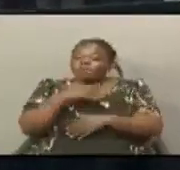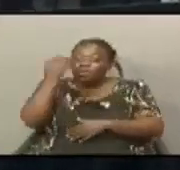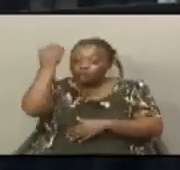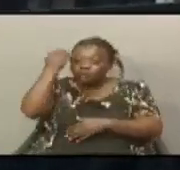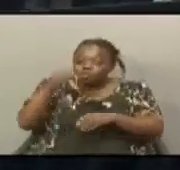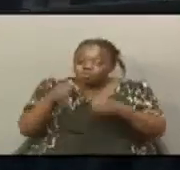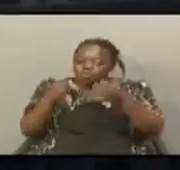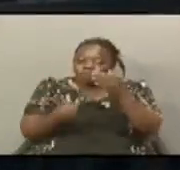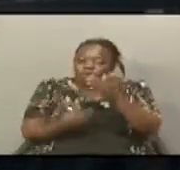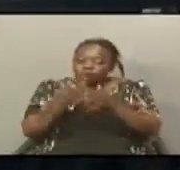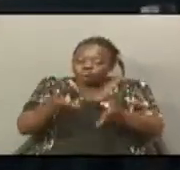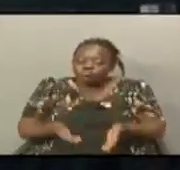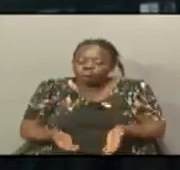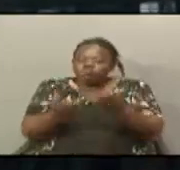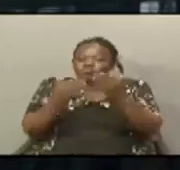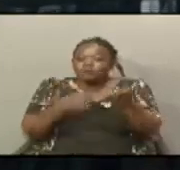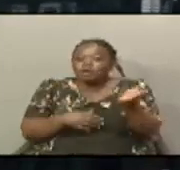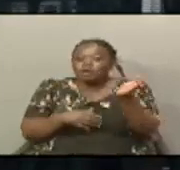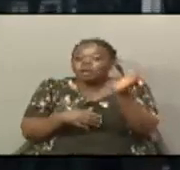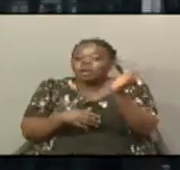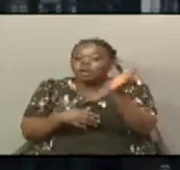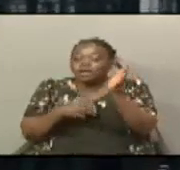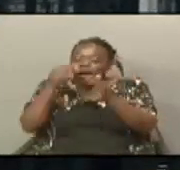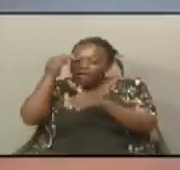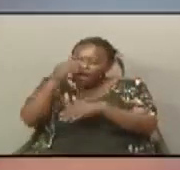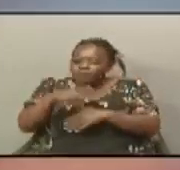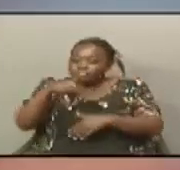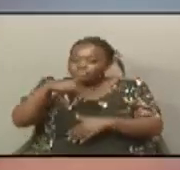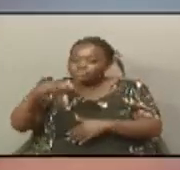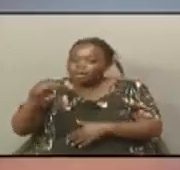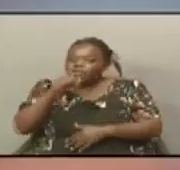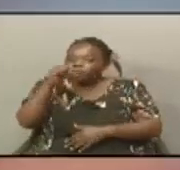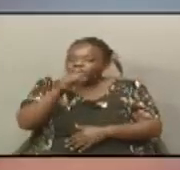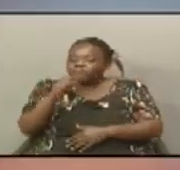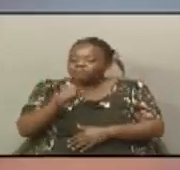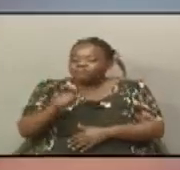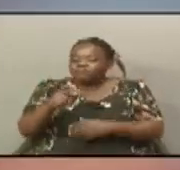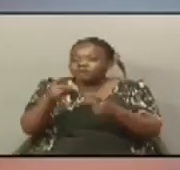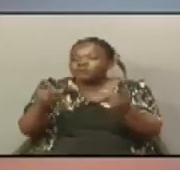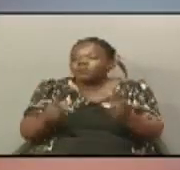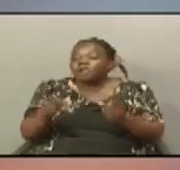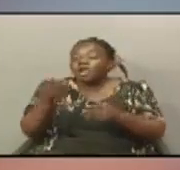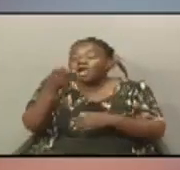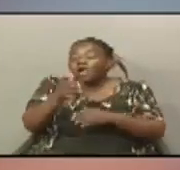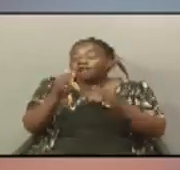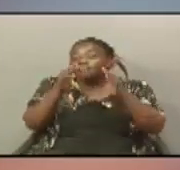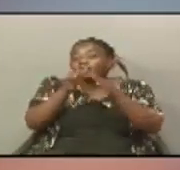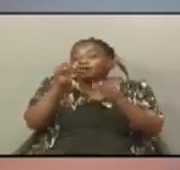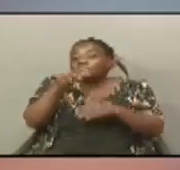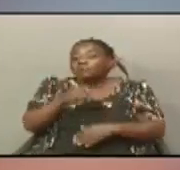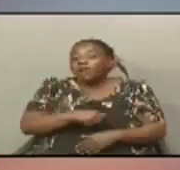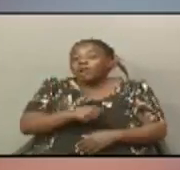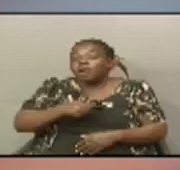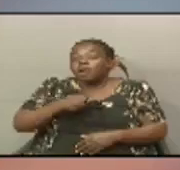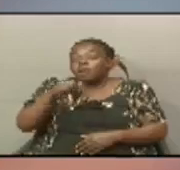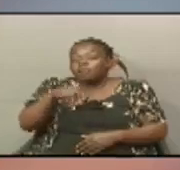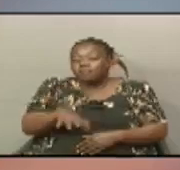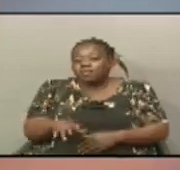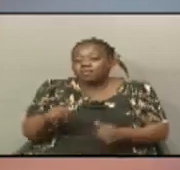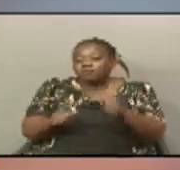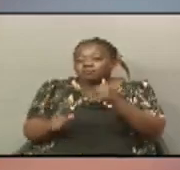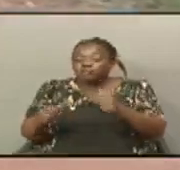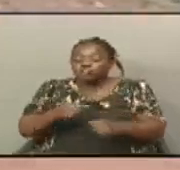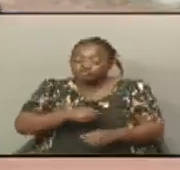olukusa olunaamuziikula atwalibwe ku bijja by'abajjajjaabo. Bagamba nti balina amaka ewaabwe Nebbi nnyaabwe ge yazimba nga gye